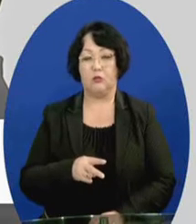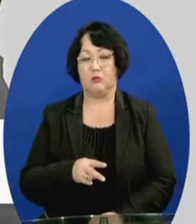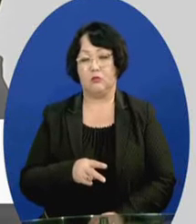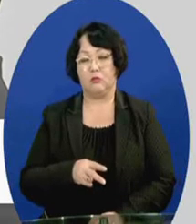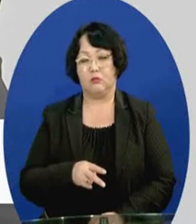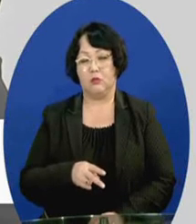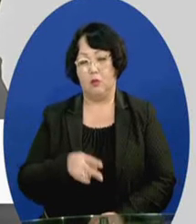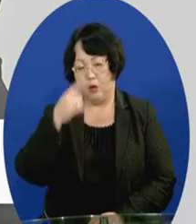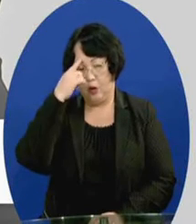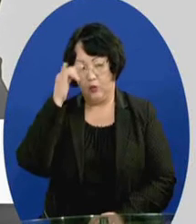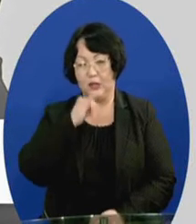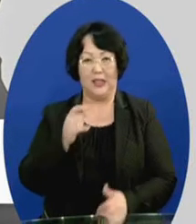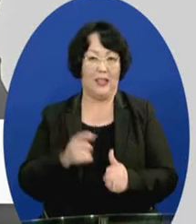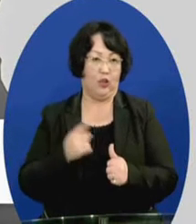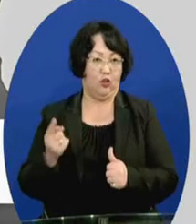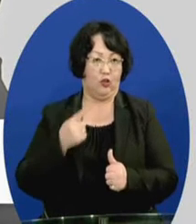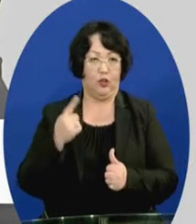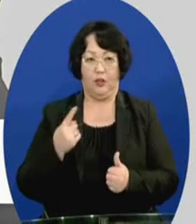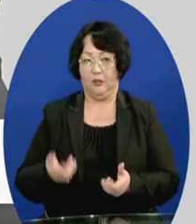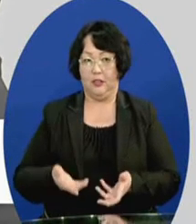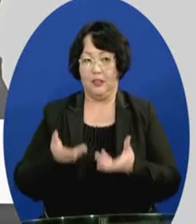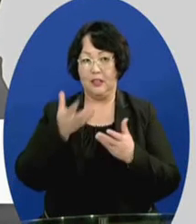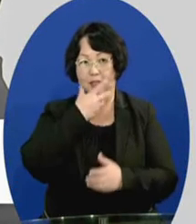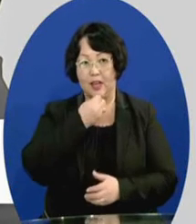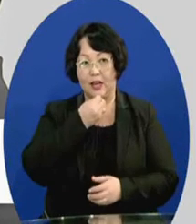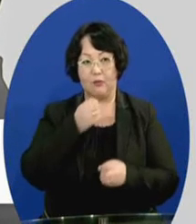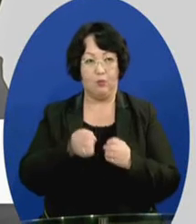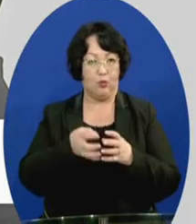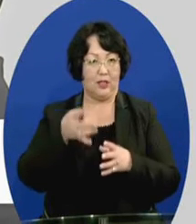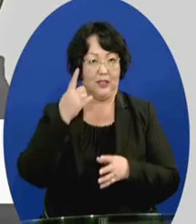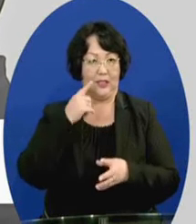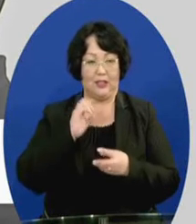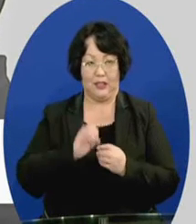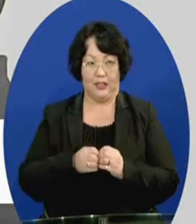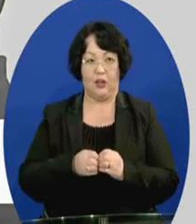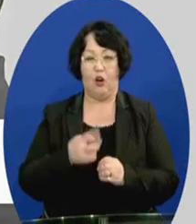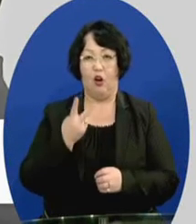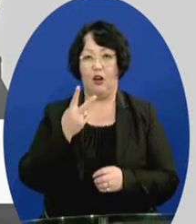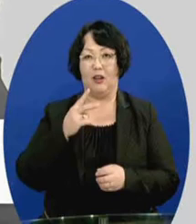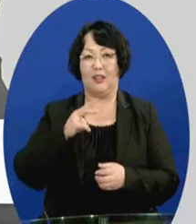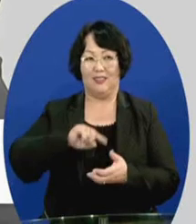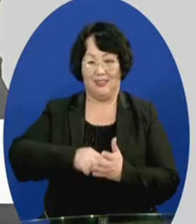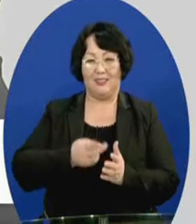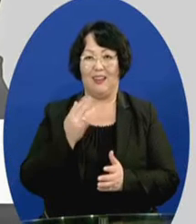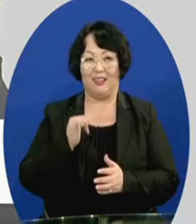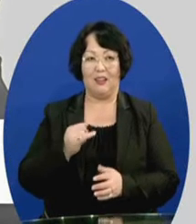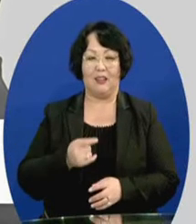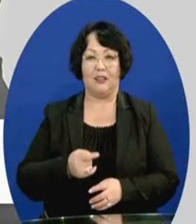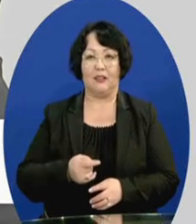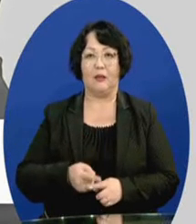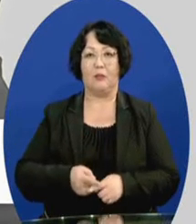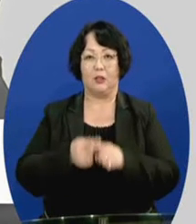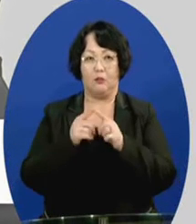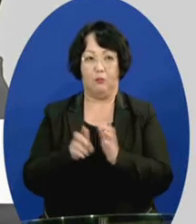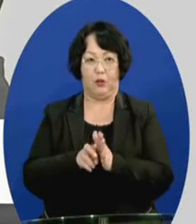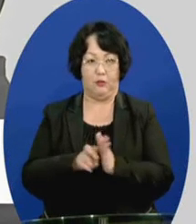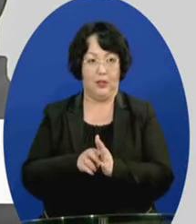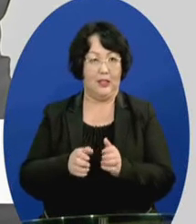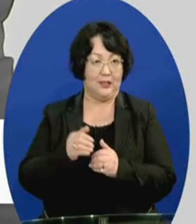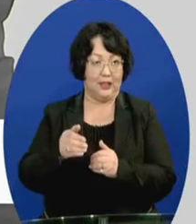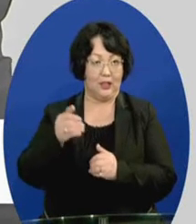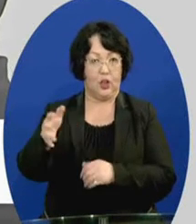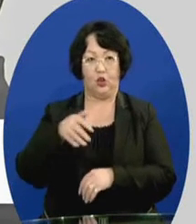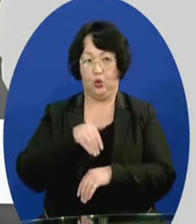энэхүү одоо Монголын нэр хүндийг өсгөх энэ сайхан бүтээгдэхүүн маань одоо даруй одоо хоёр дахин хүнд хүрэх боломжтой болоод